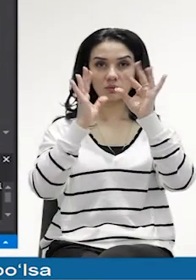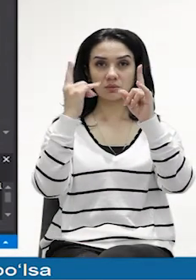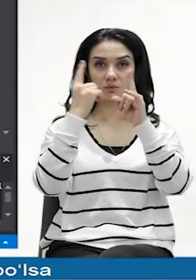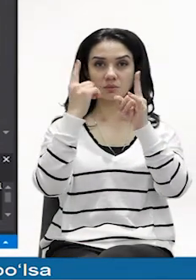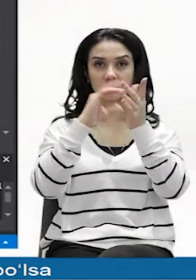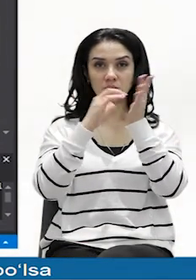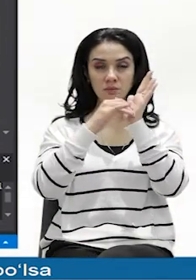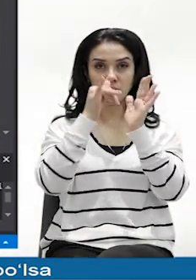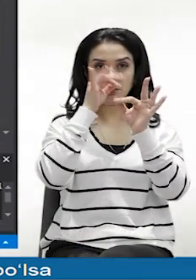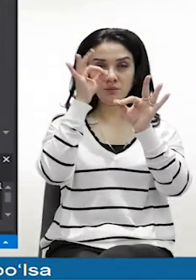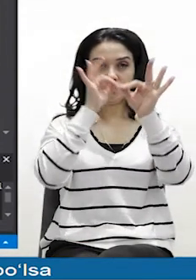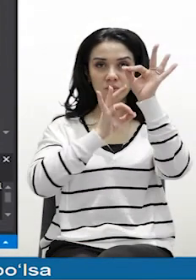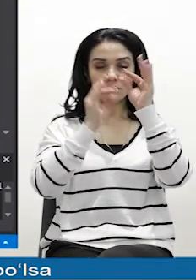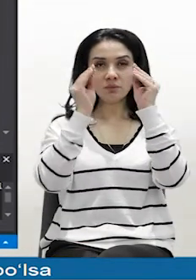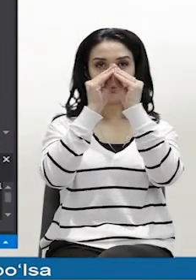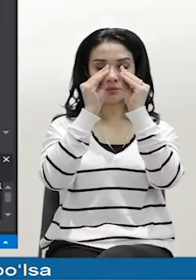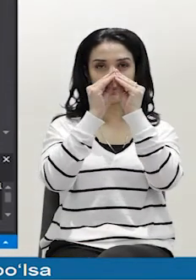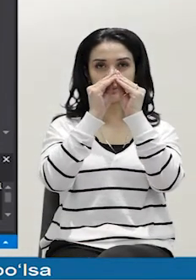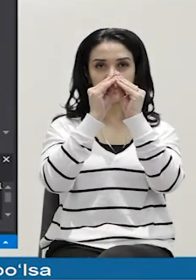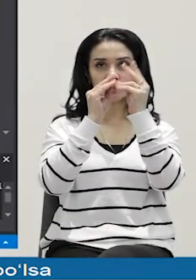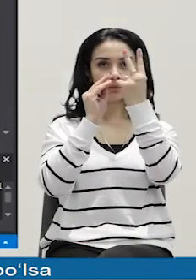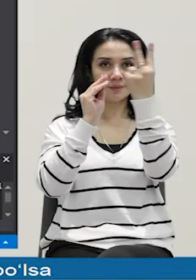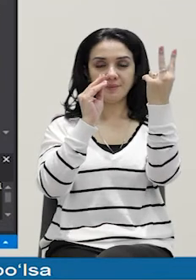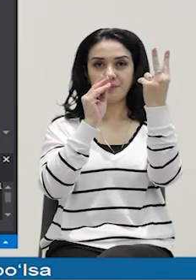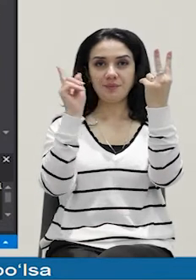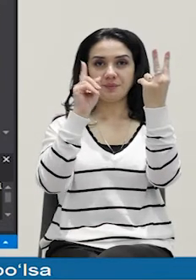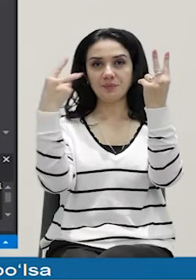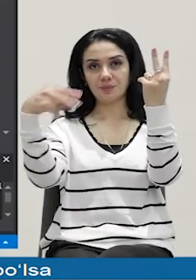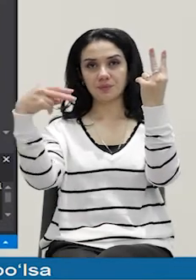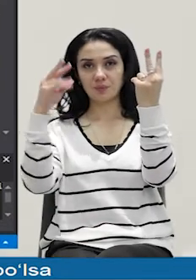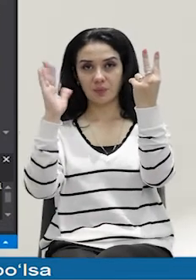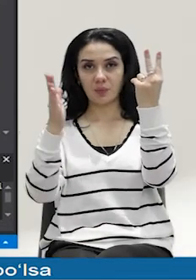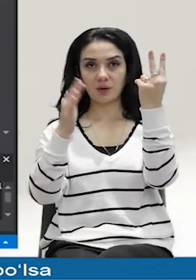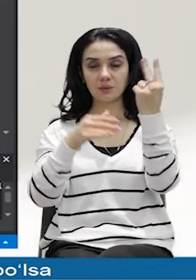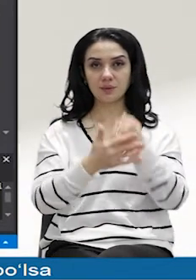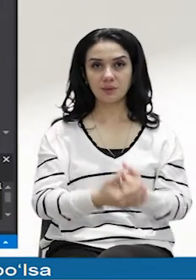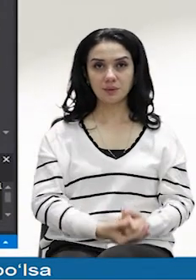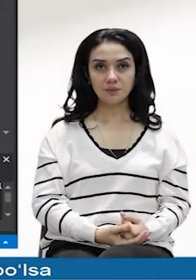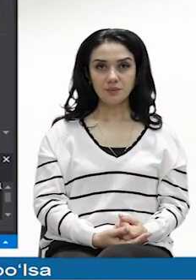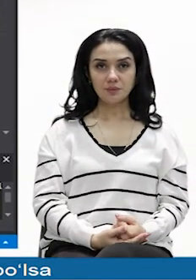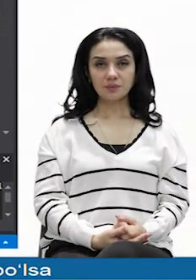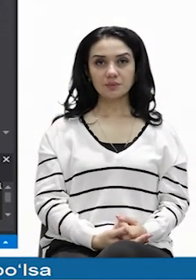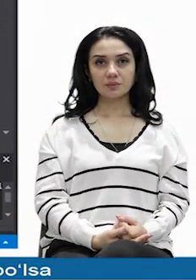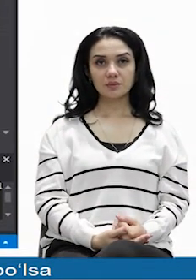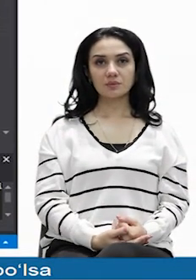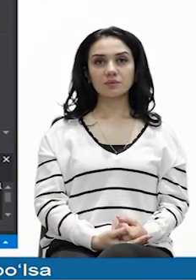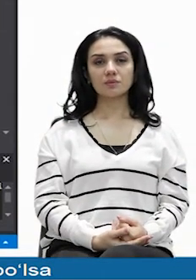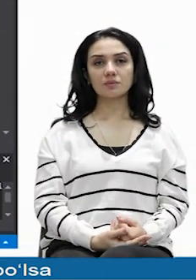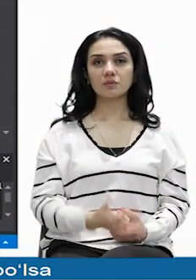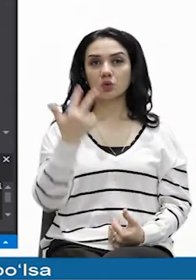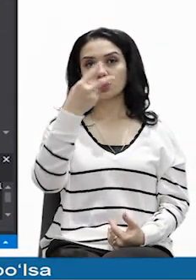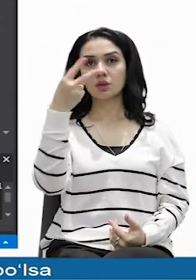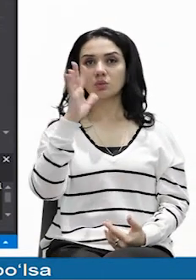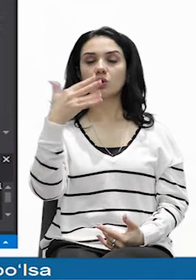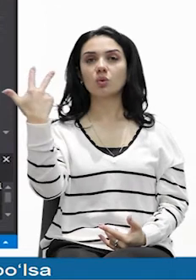doğru mu? Demek 10 2 2ga teng bo'lsa nima bo'ladi? 20 bo'ladi. 20 bo'ladi. Hop, 3ga teng bo'lsa nima